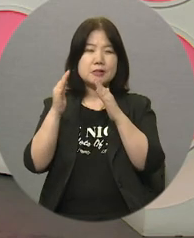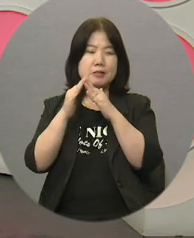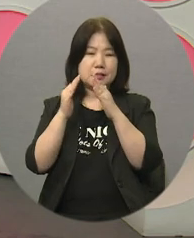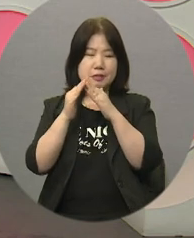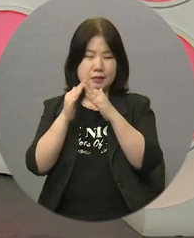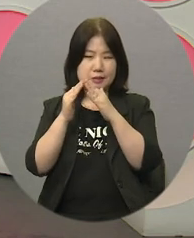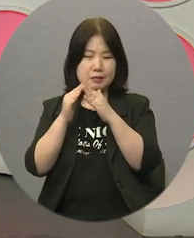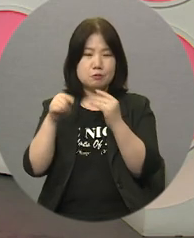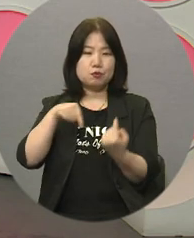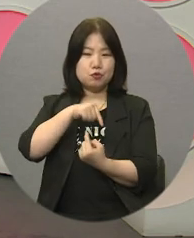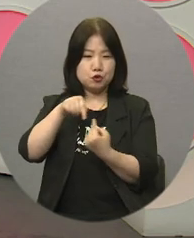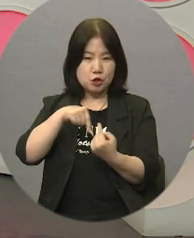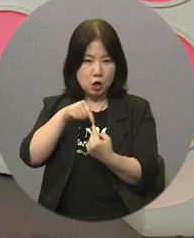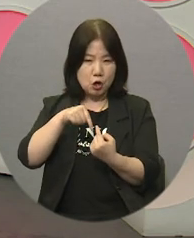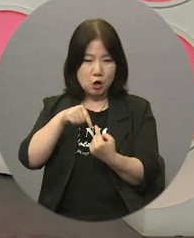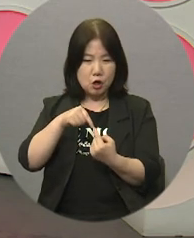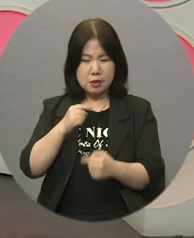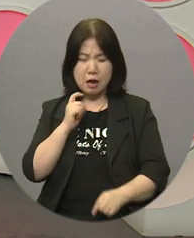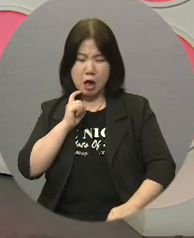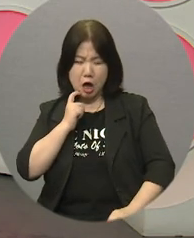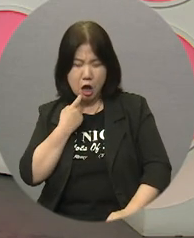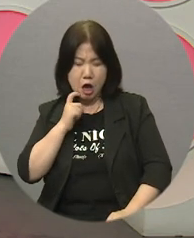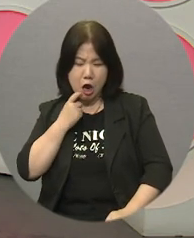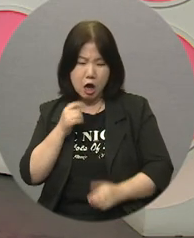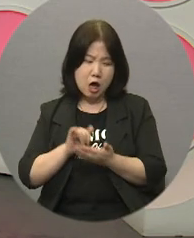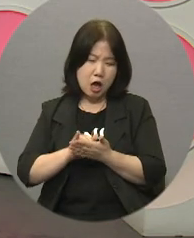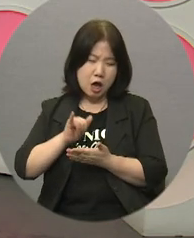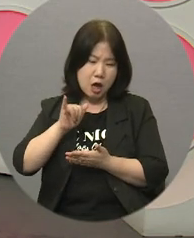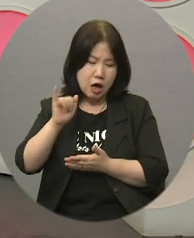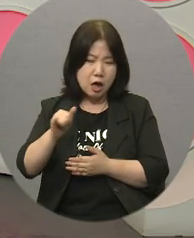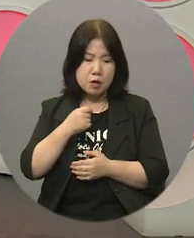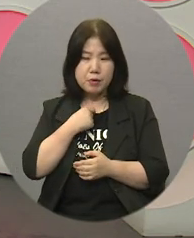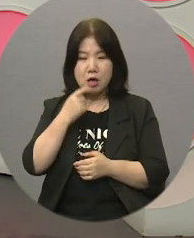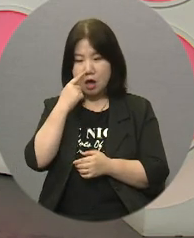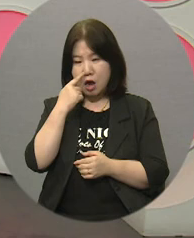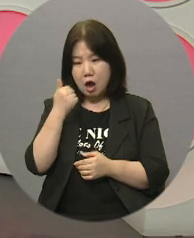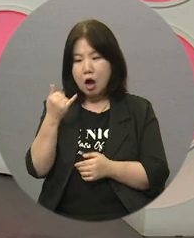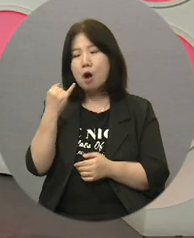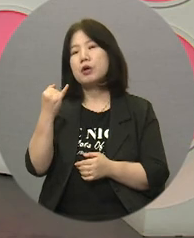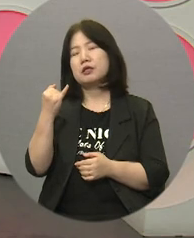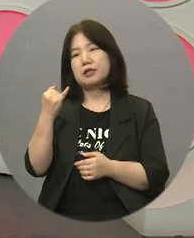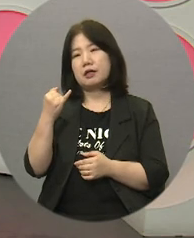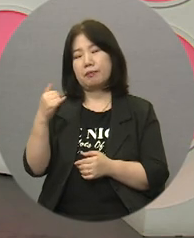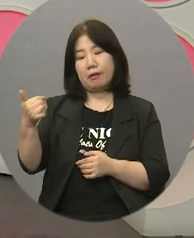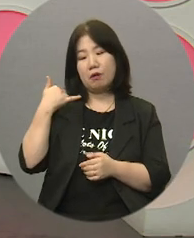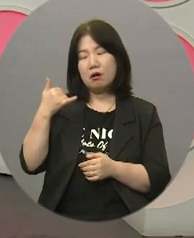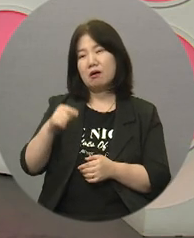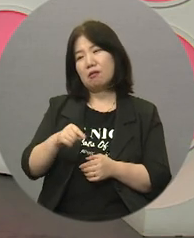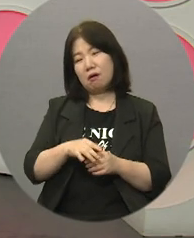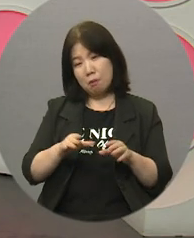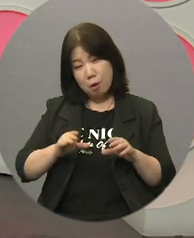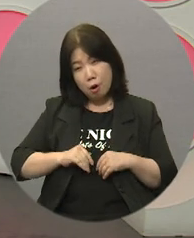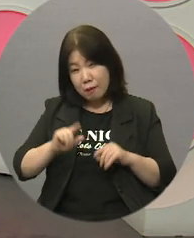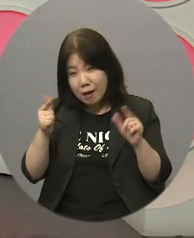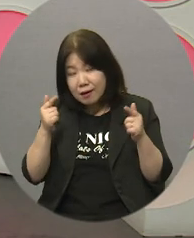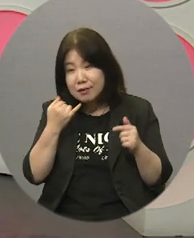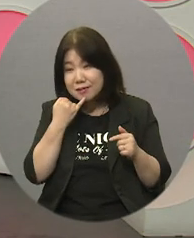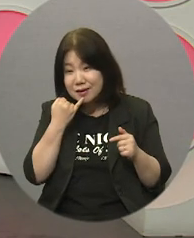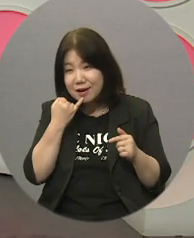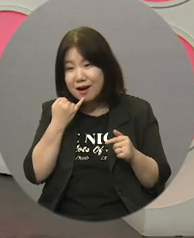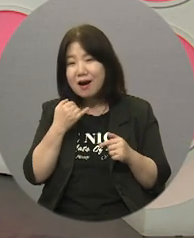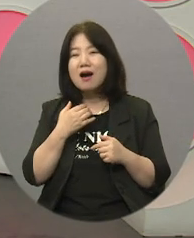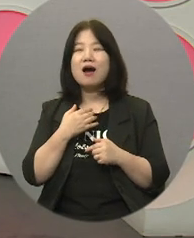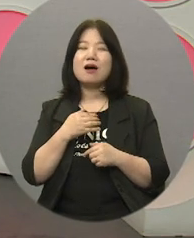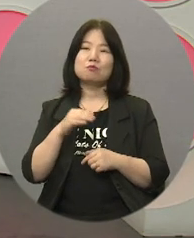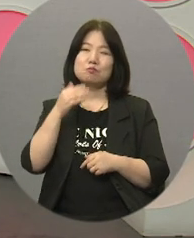고집스러운 나를 말리지 못한 엄마가 그래도 거기서 굶지 않는구나 싶어 안심쯤